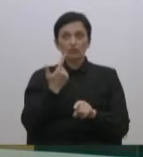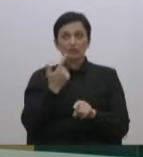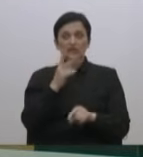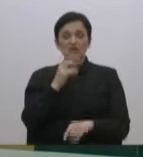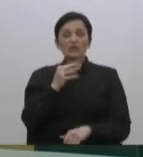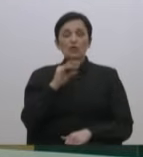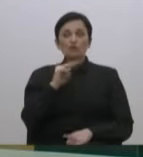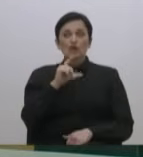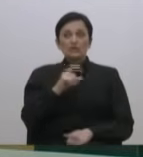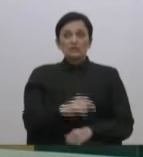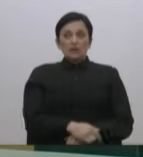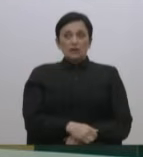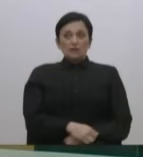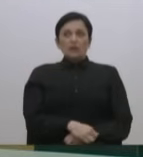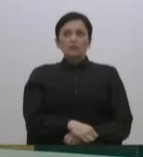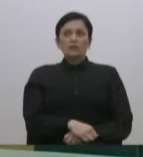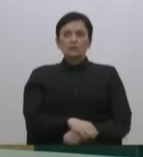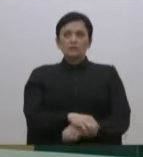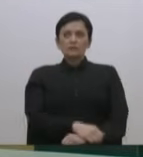ნატო ჩხეიძე.